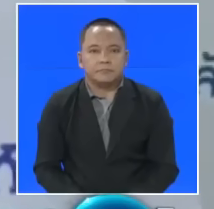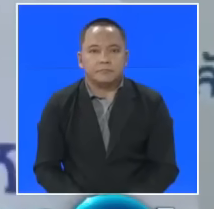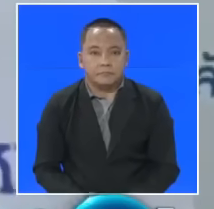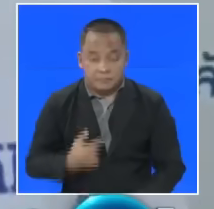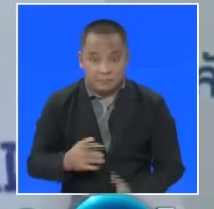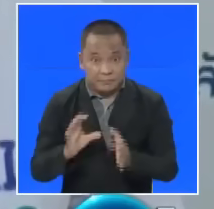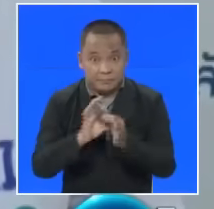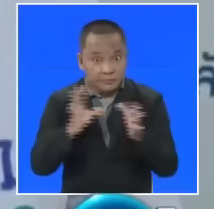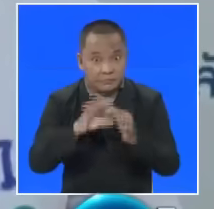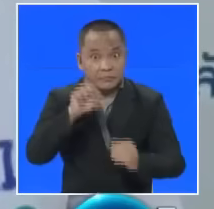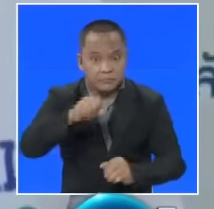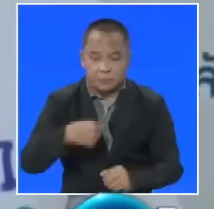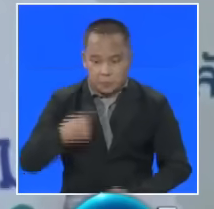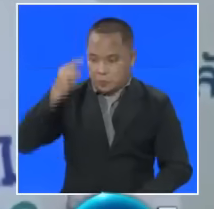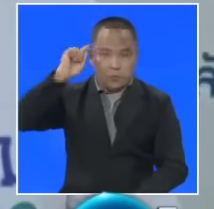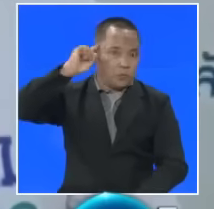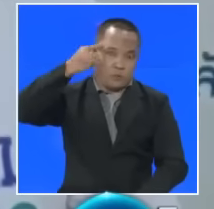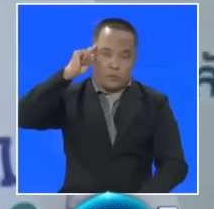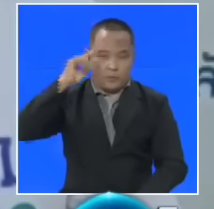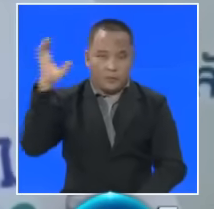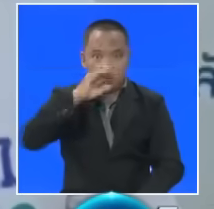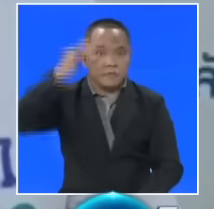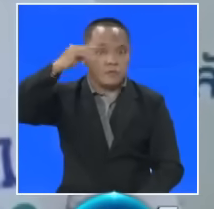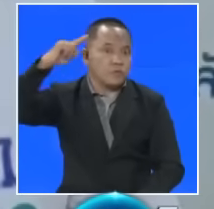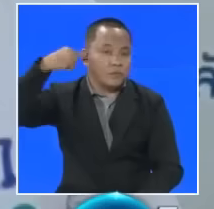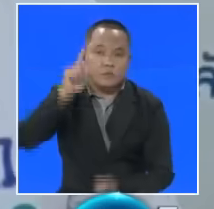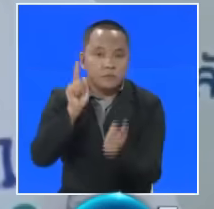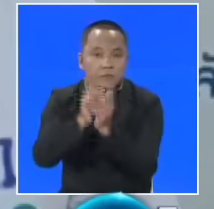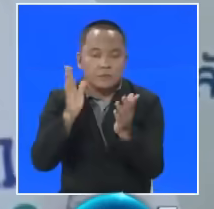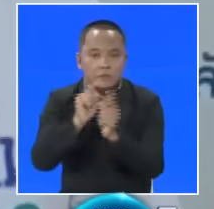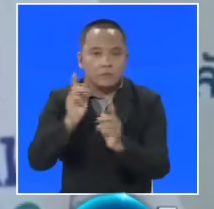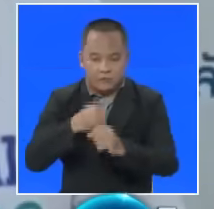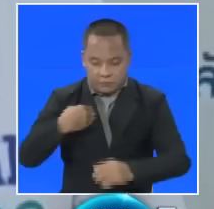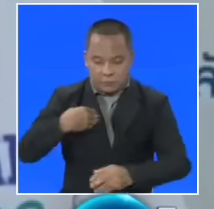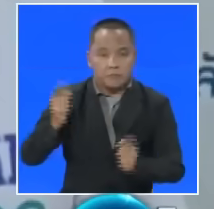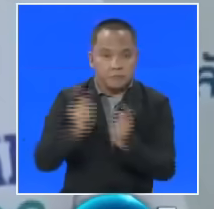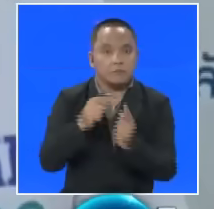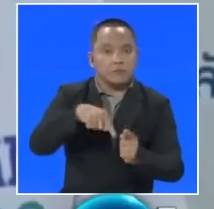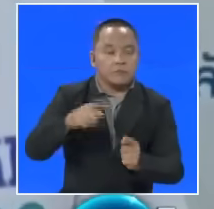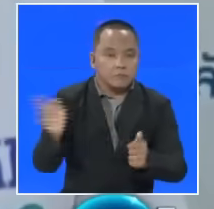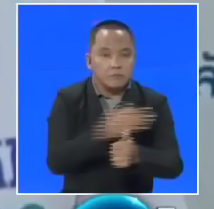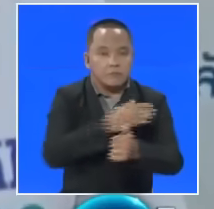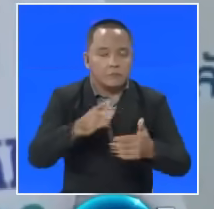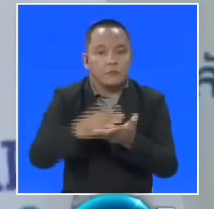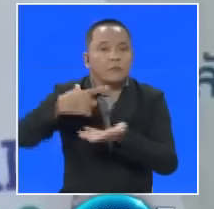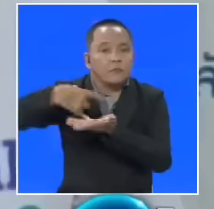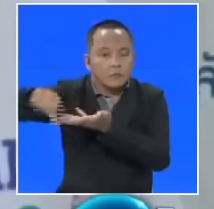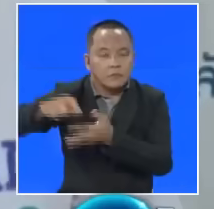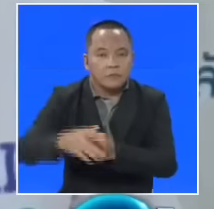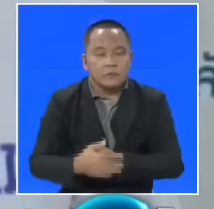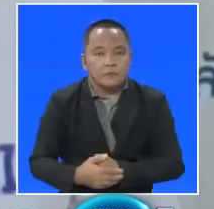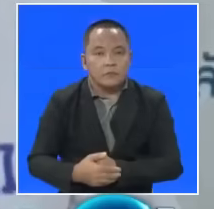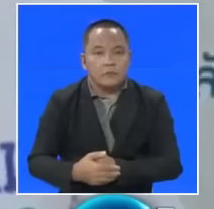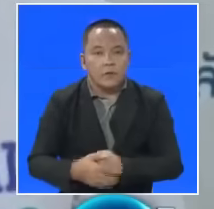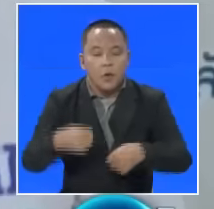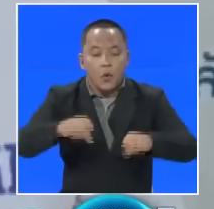มีผู้เกี่ยวเว็บพนันนี้ใช่ไหม ไม่รู้เรื่องอะไรเลยครับตามหาพี่สาวไม่เจอครับเขาเลยมาทำผมให้พี่สาวโอนคืนครับ ตู้นั้นเราเ